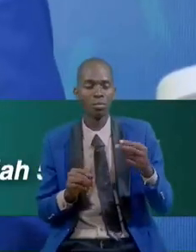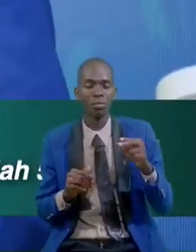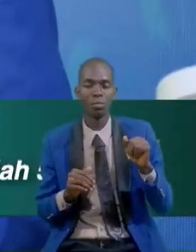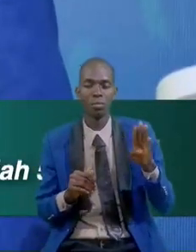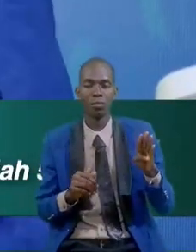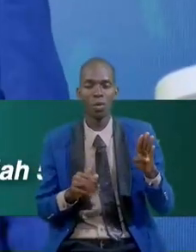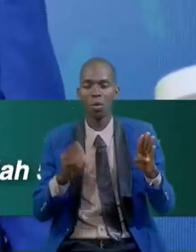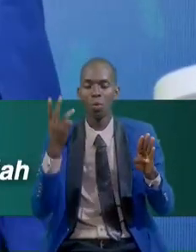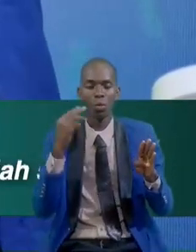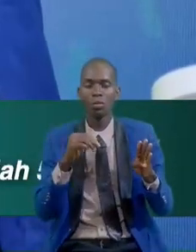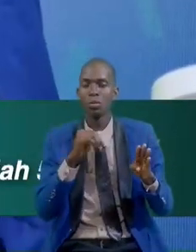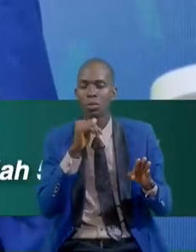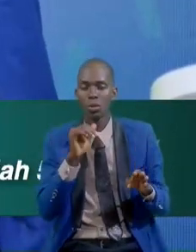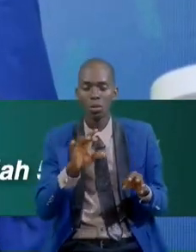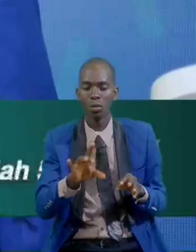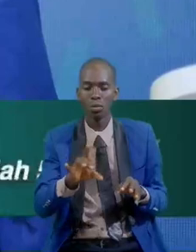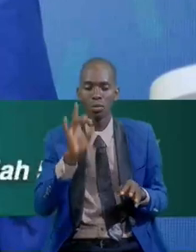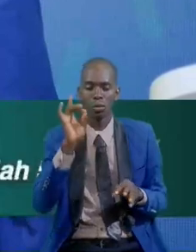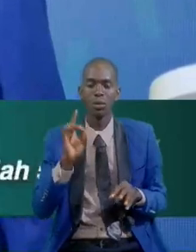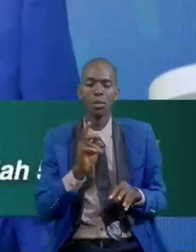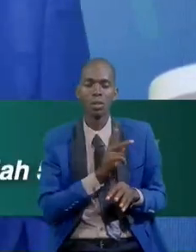Il n'était pas établi roi sur